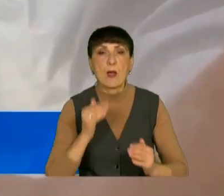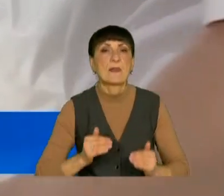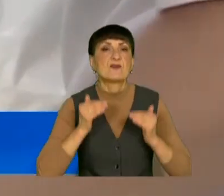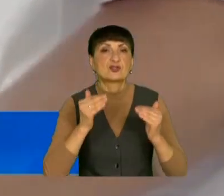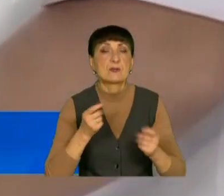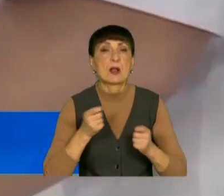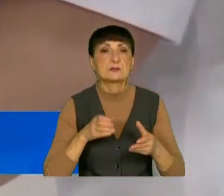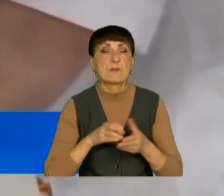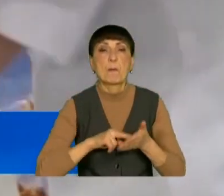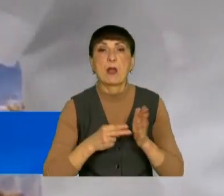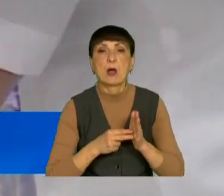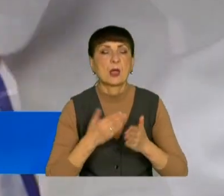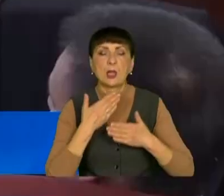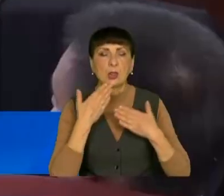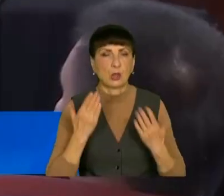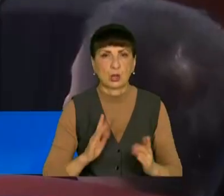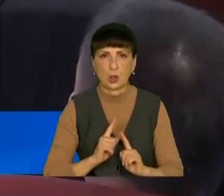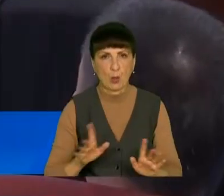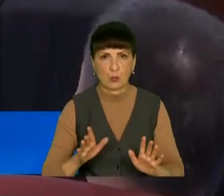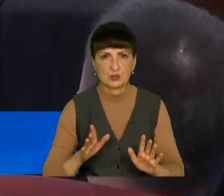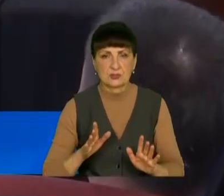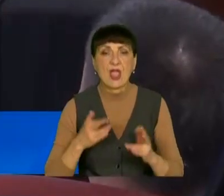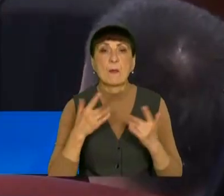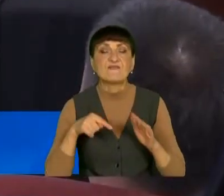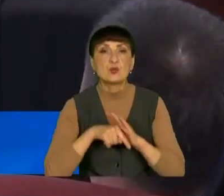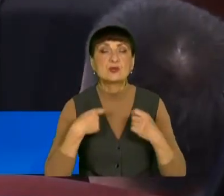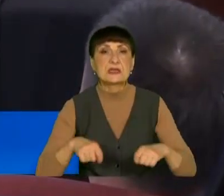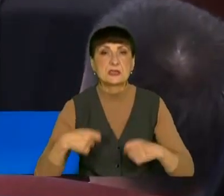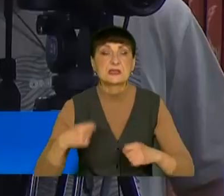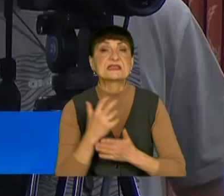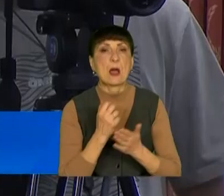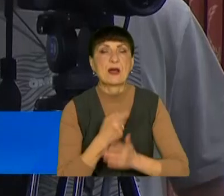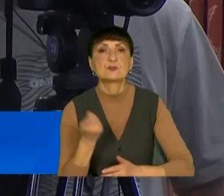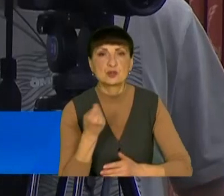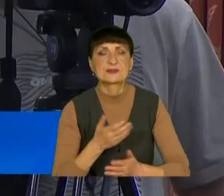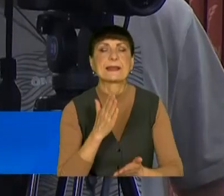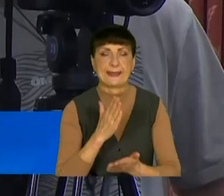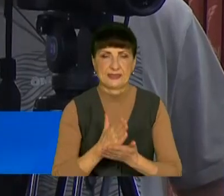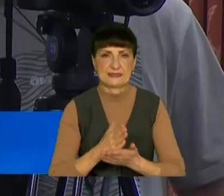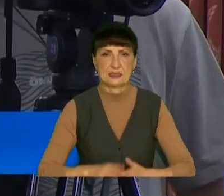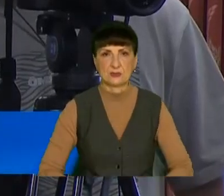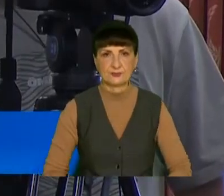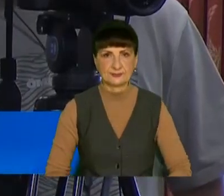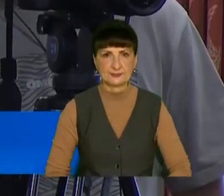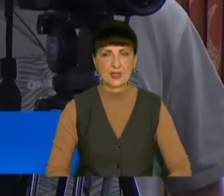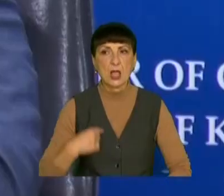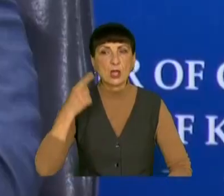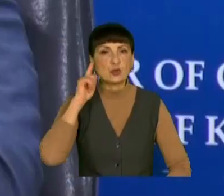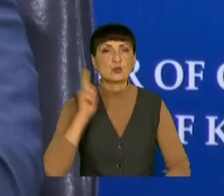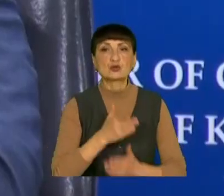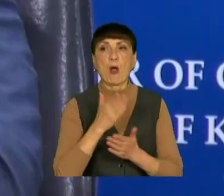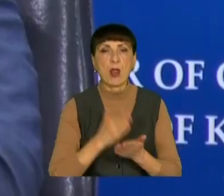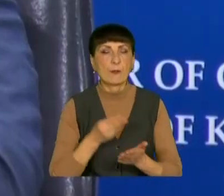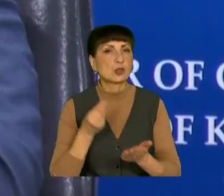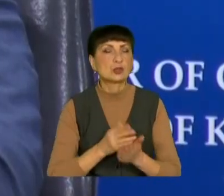в правительстве в ближайшее время не прогнозируют. Потребности внутреннего рынка запасы пшеницы покрывают полностью. Для того, чтобы хлеб не